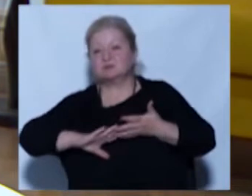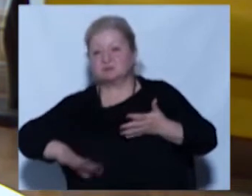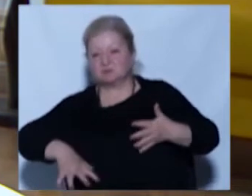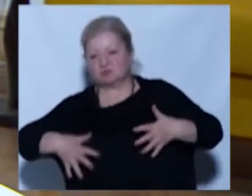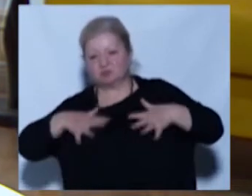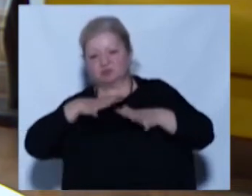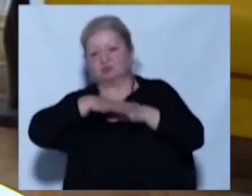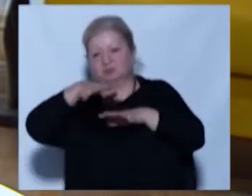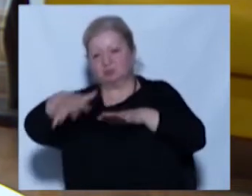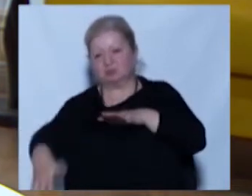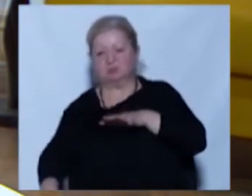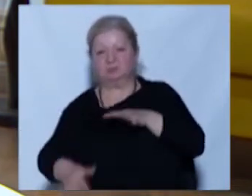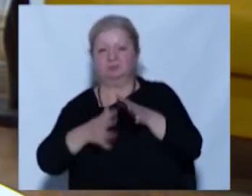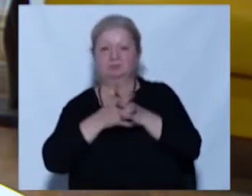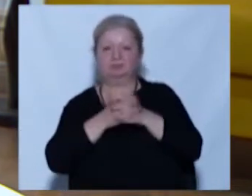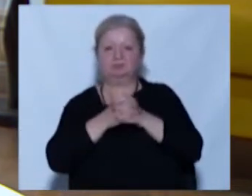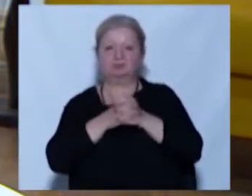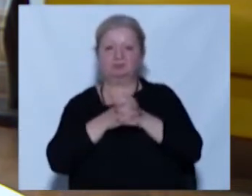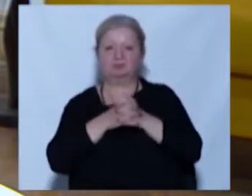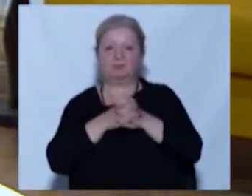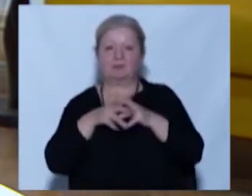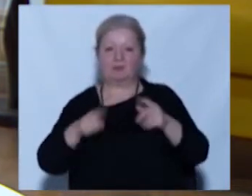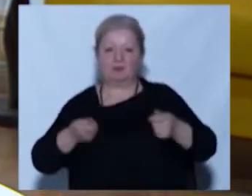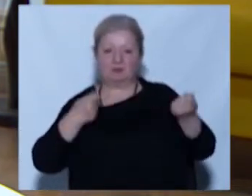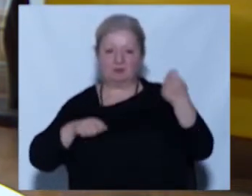სისხლმა, შედედებულმა სისხლმა იხულა მისი